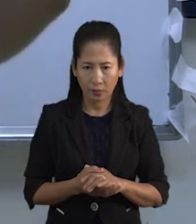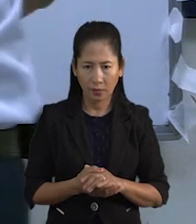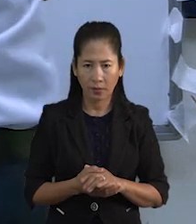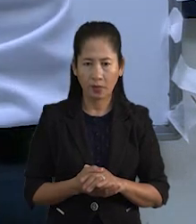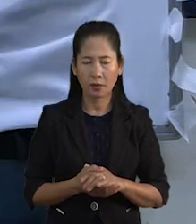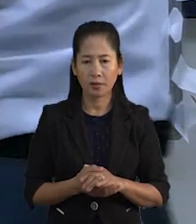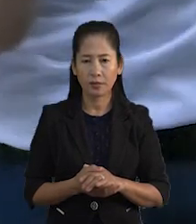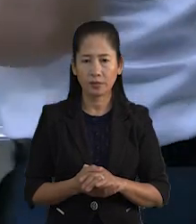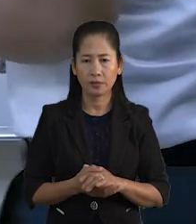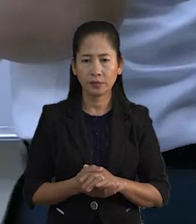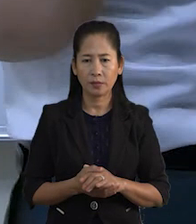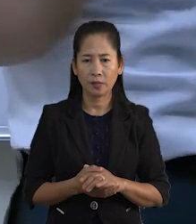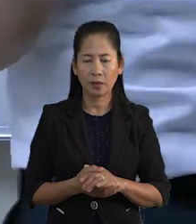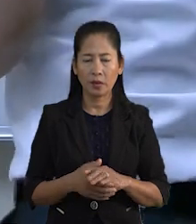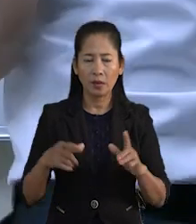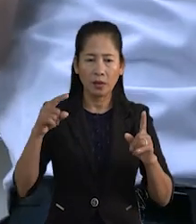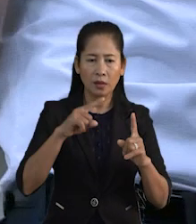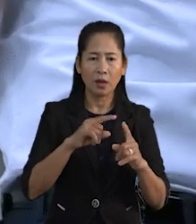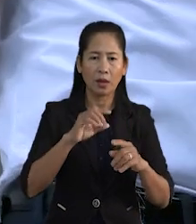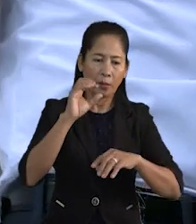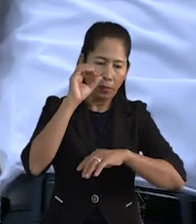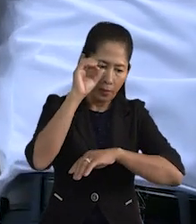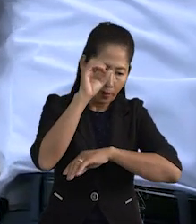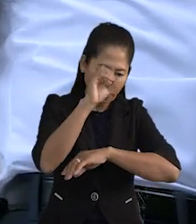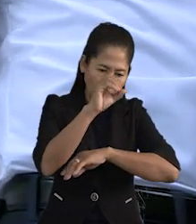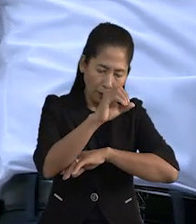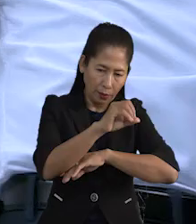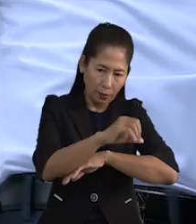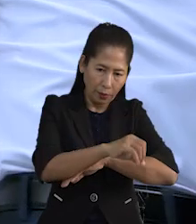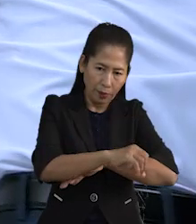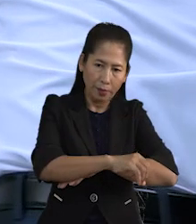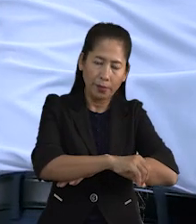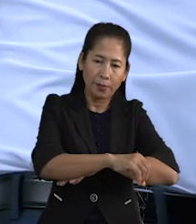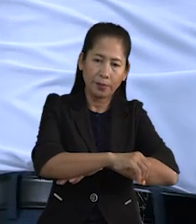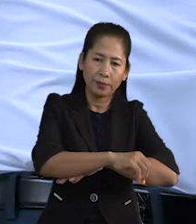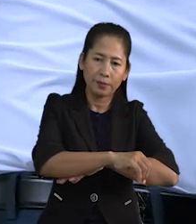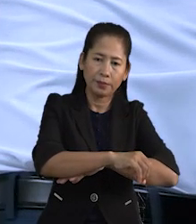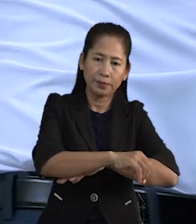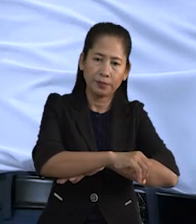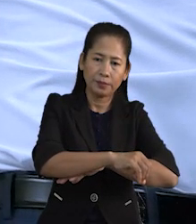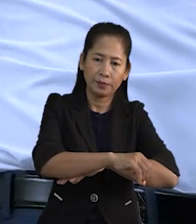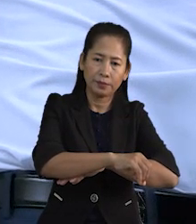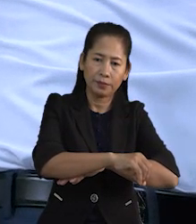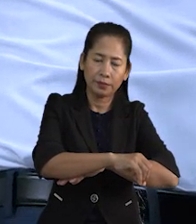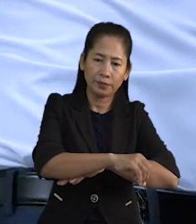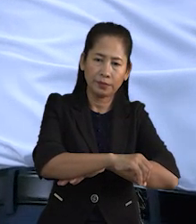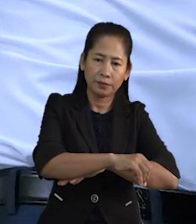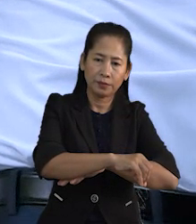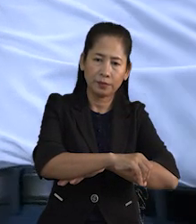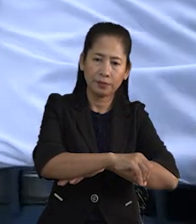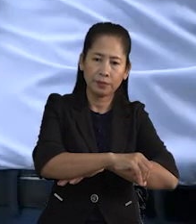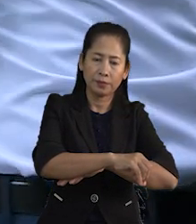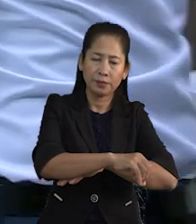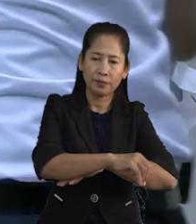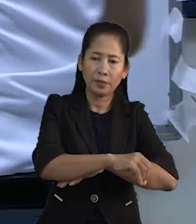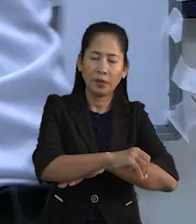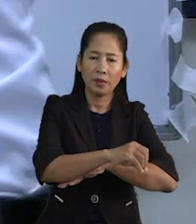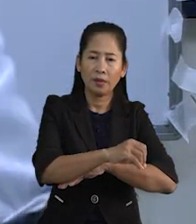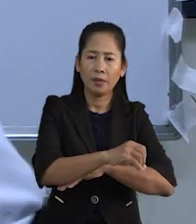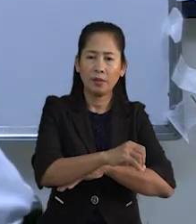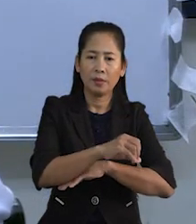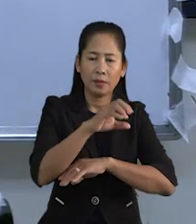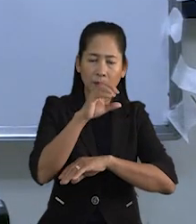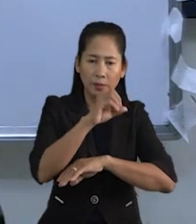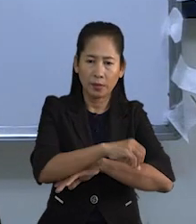កាប់ស្កលដល់ពេលប្រលប់ដ